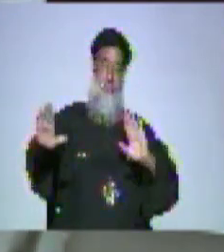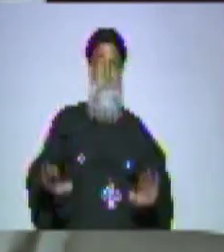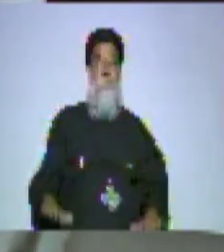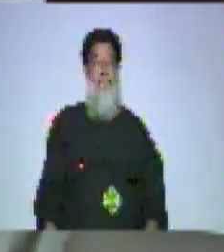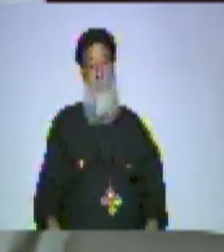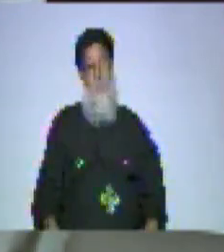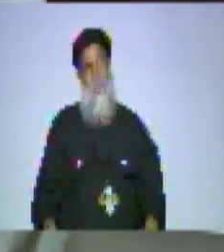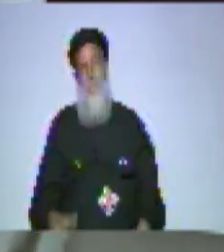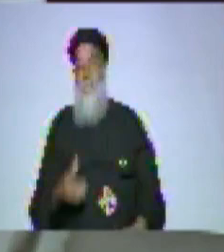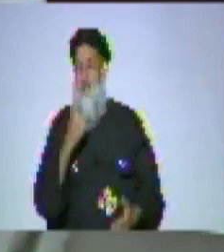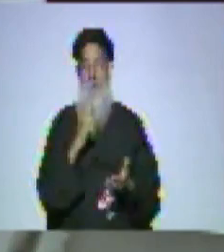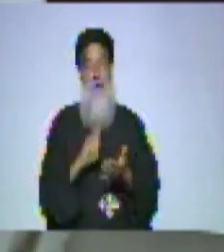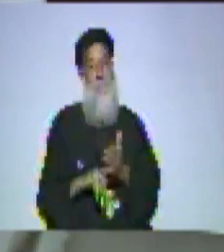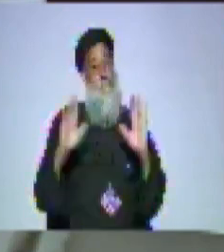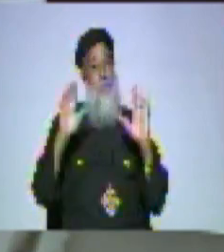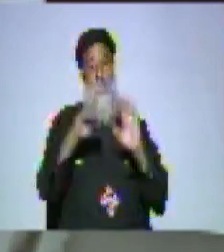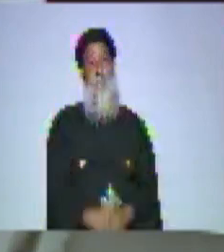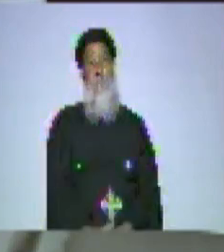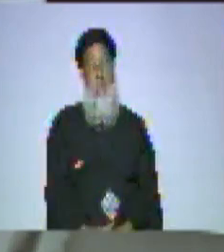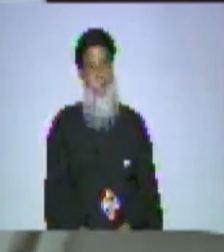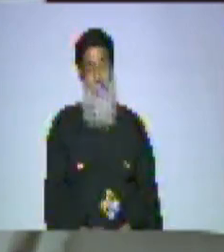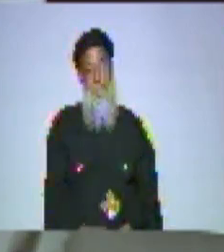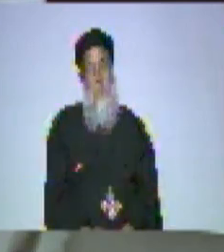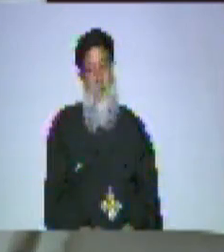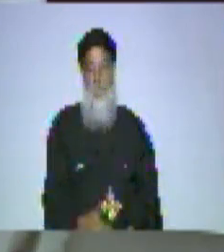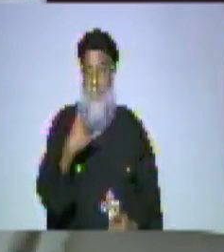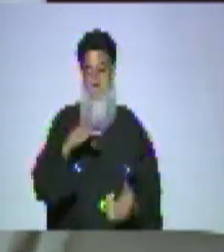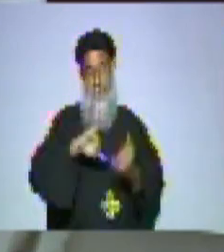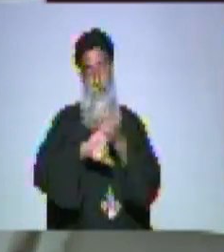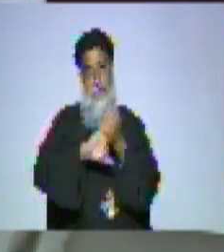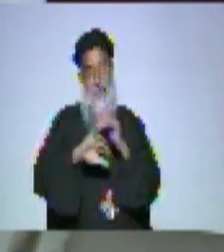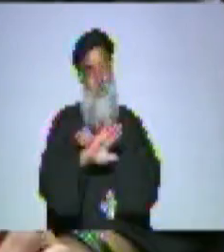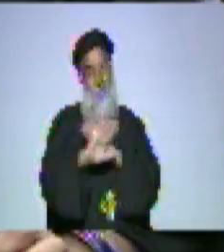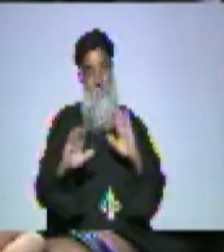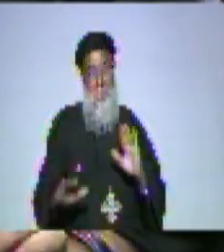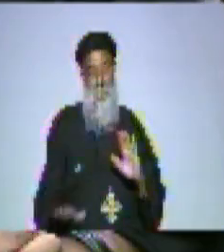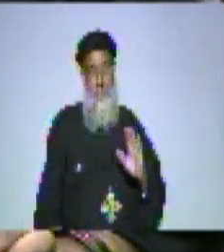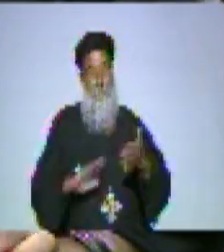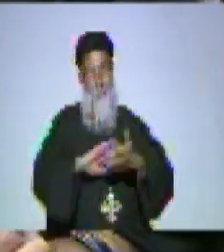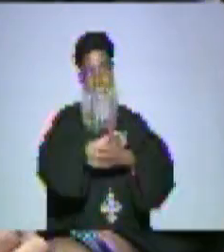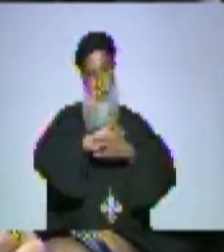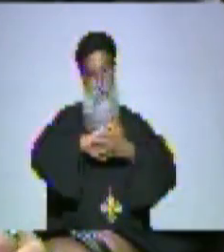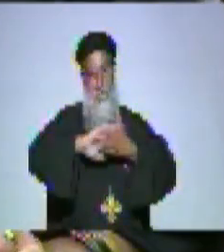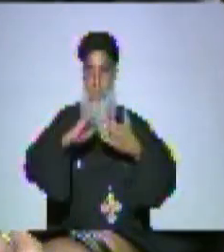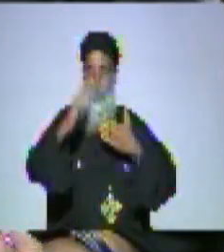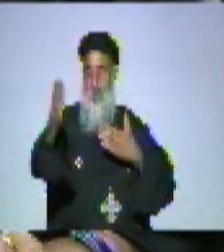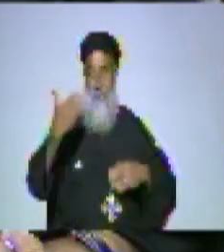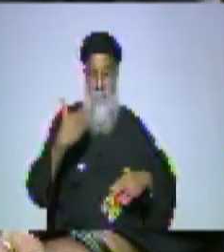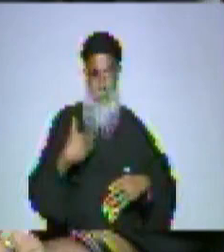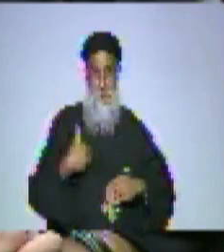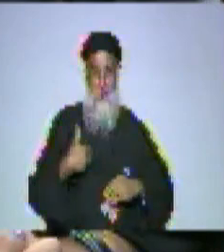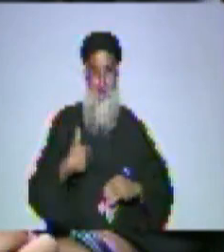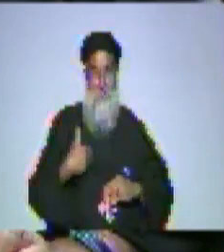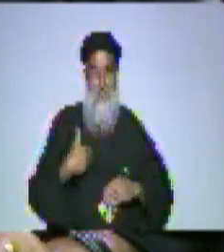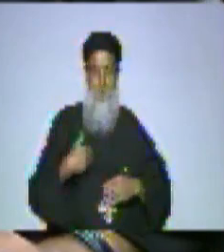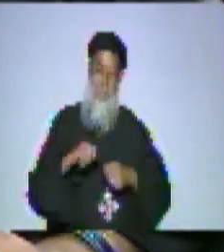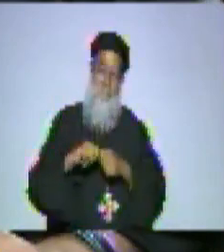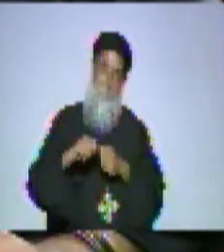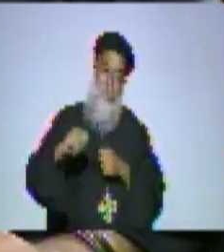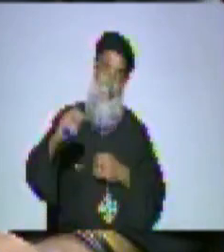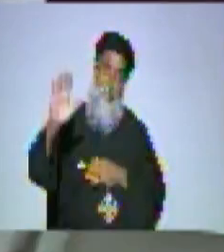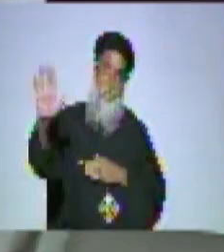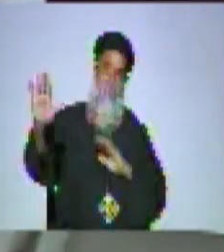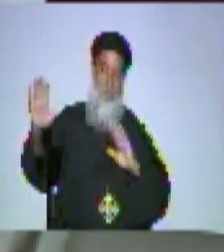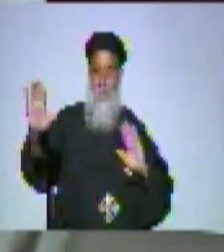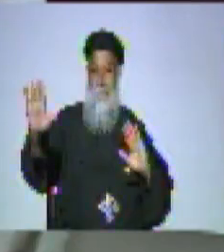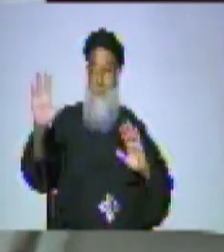ده حقه يعني ما فيش خصام اه في سلام قائم بيننا ما بين بعض لكن في تباعد من